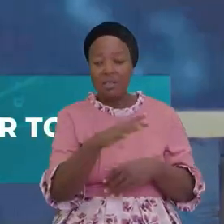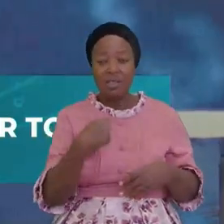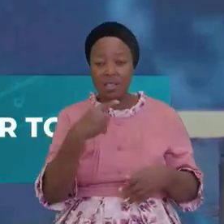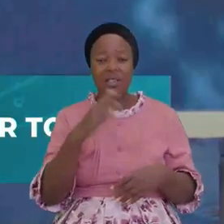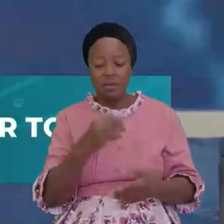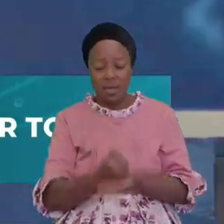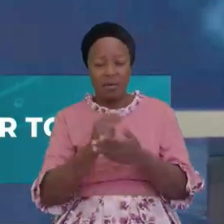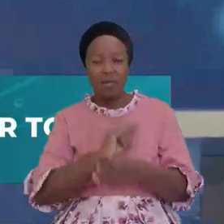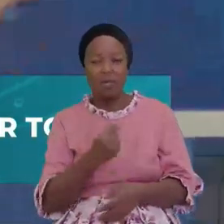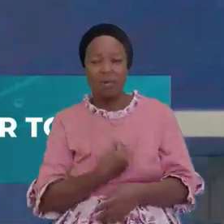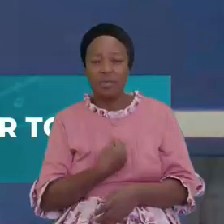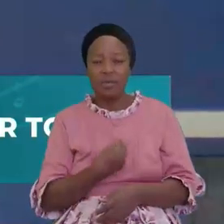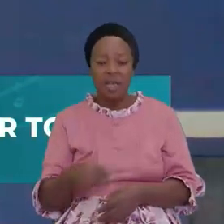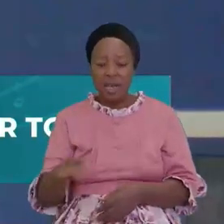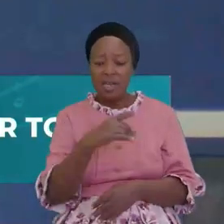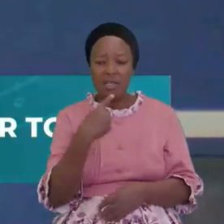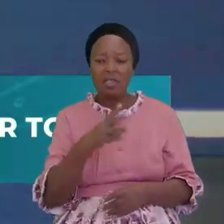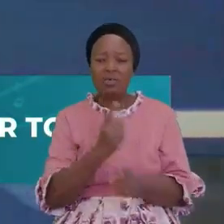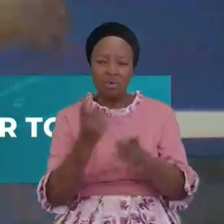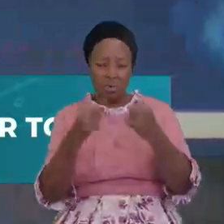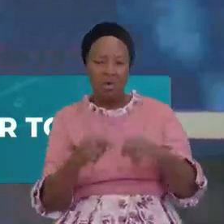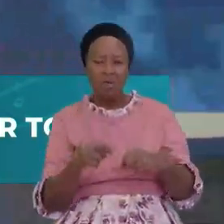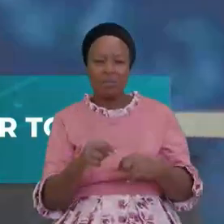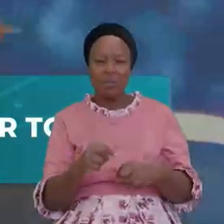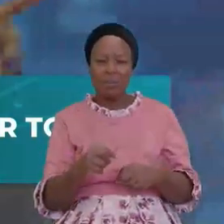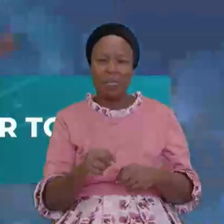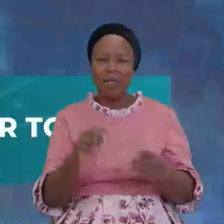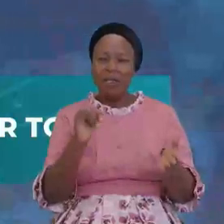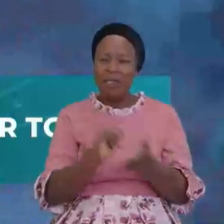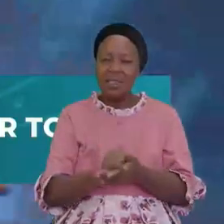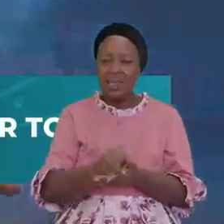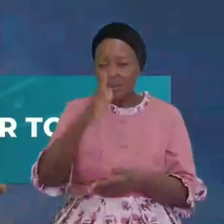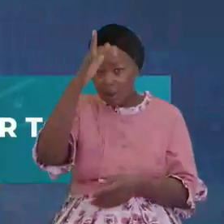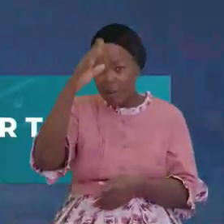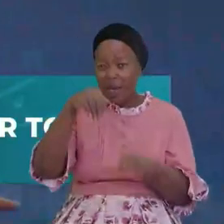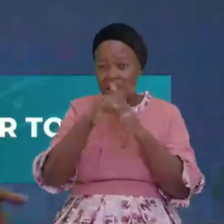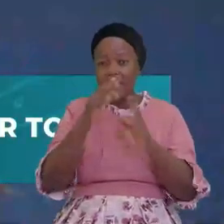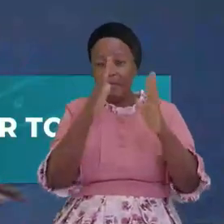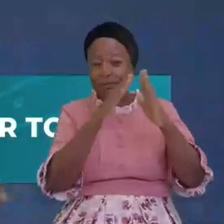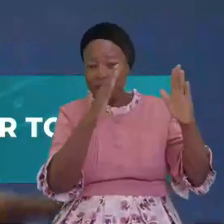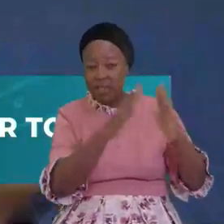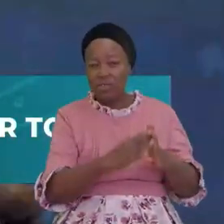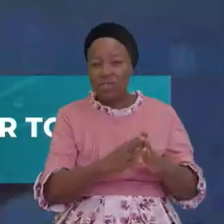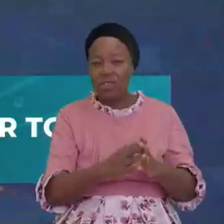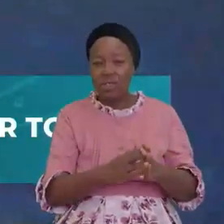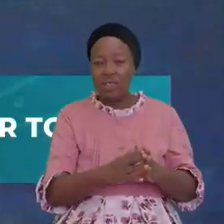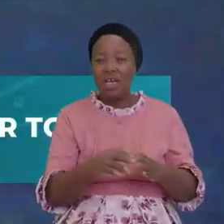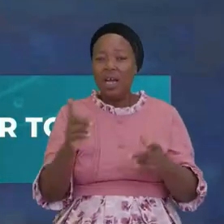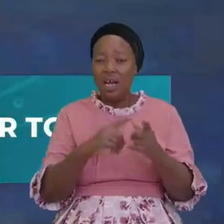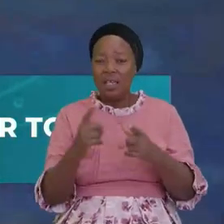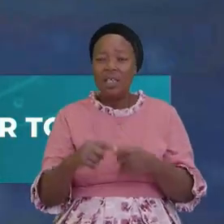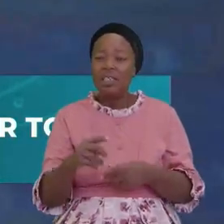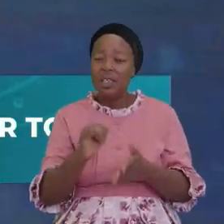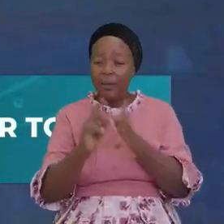Ah, ils vont te rendre heureux. Ils disent qu'ils vont nous aider. Ils disent, viens seulement. Ce papa dans